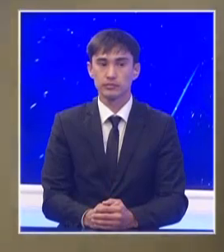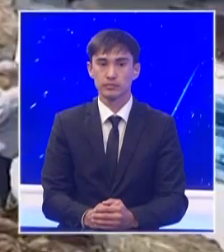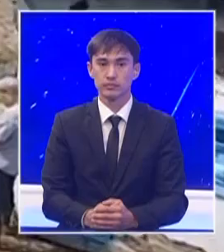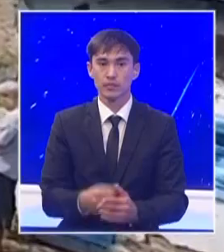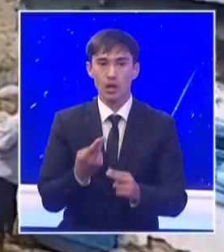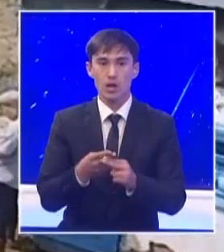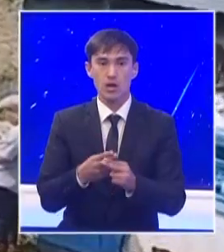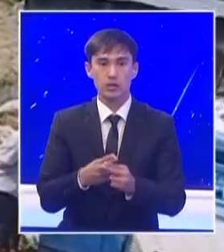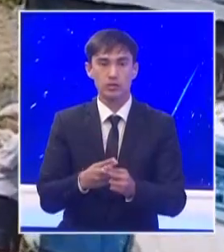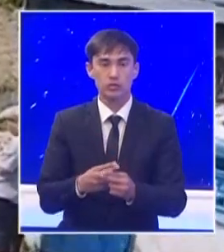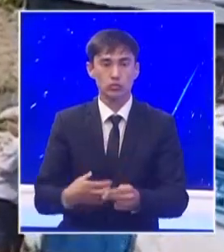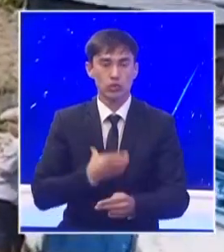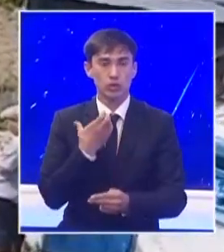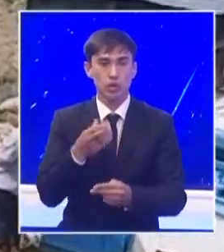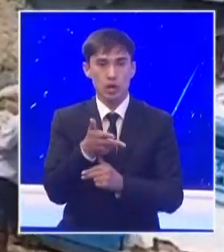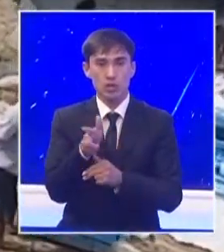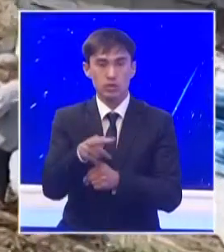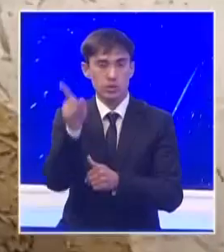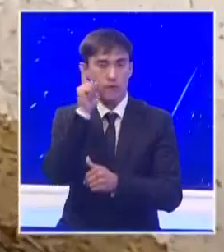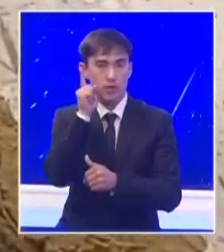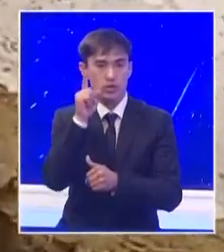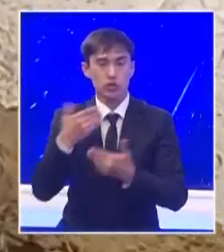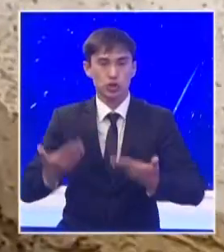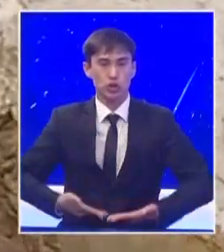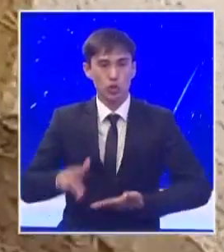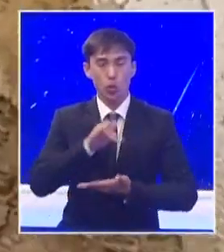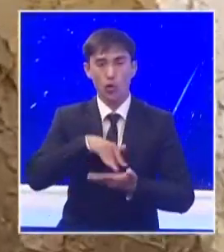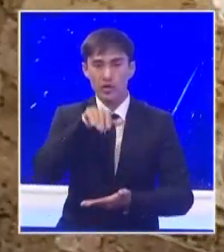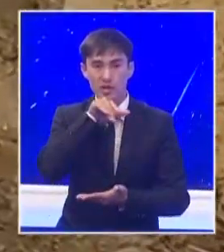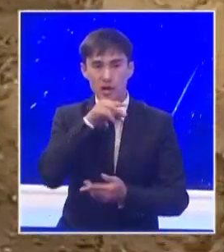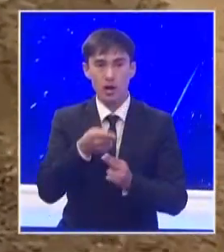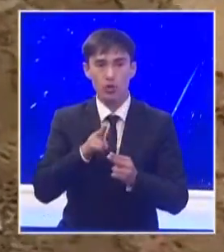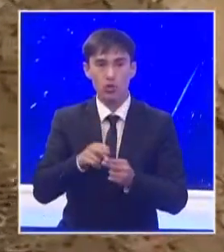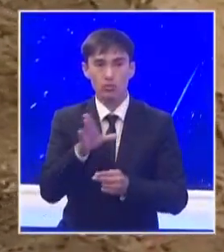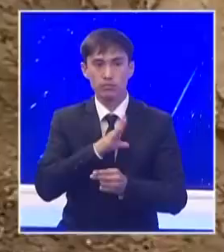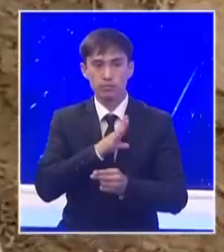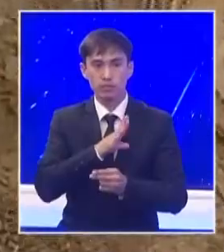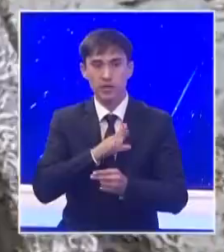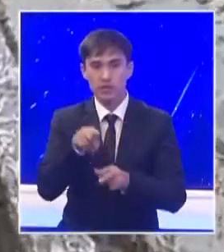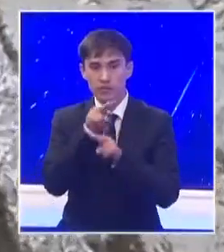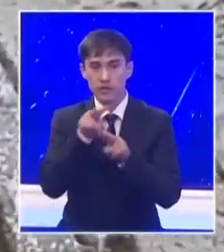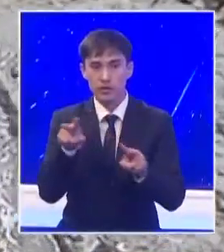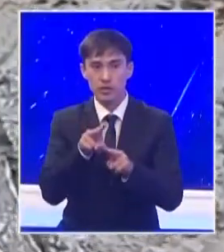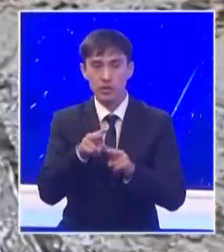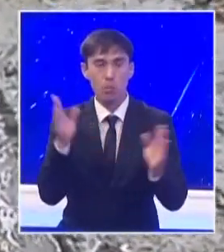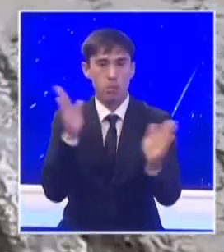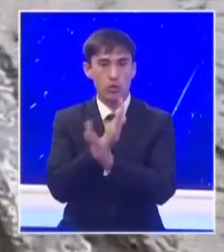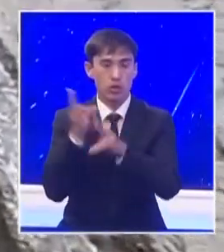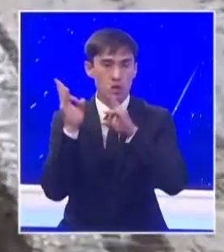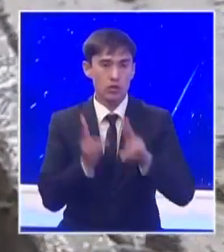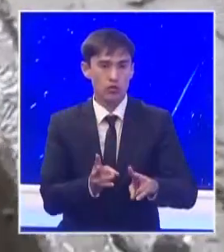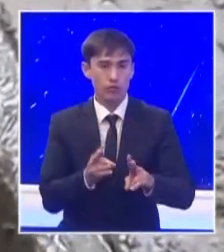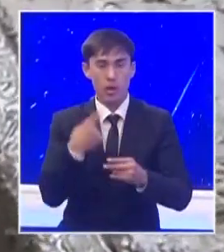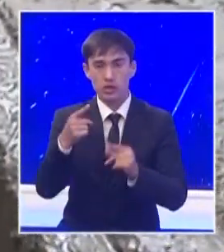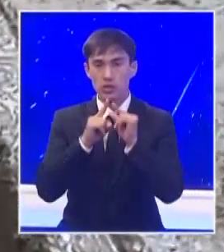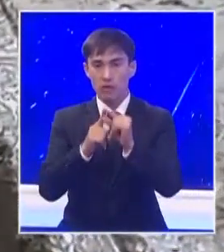Эти шокирующие кадры были сняты на мобильные телефоны жителей города Текели, которые стали невольными свидетелями природной катастрофы. По